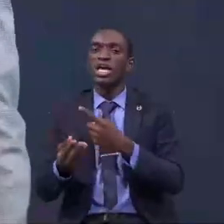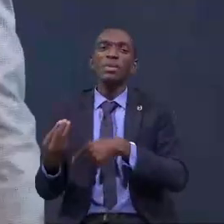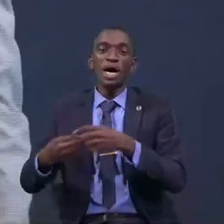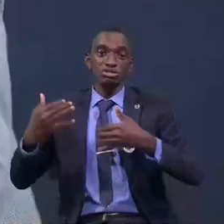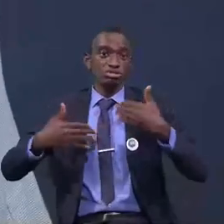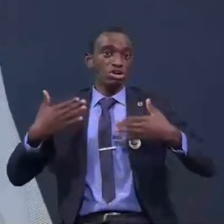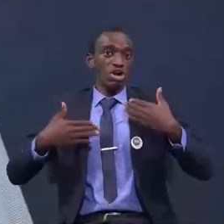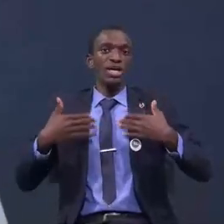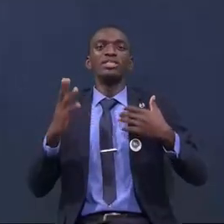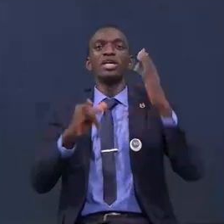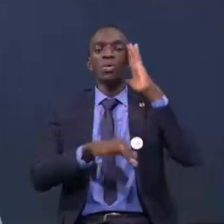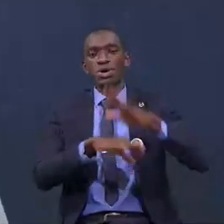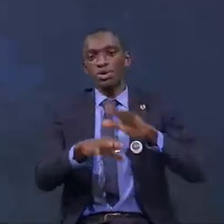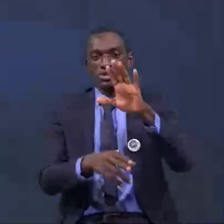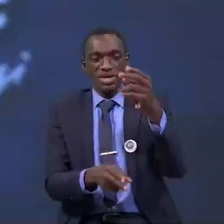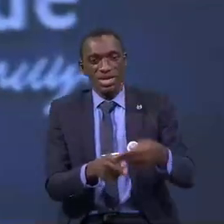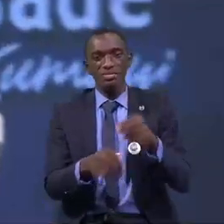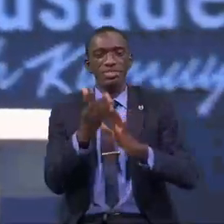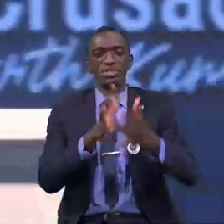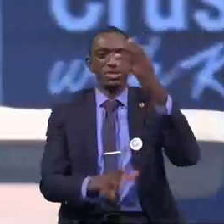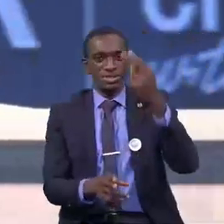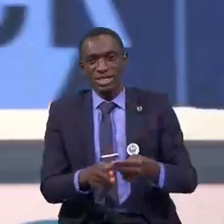Quand ils mentionnent la joie, ils vont mentionner ton nom.